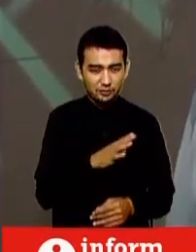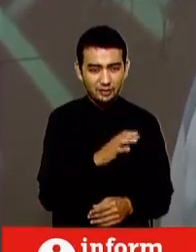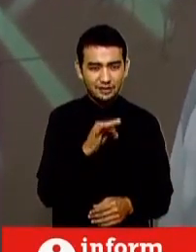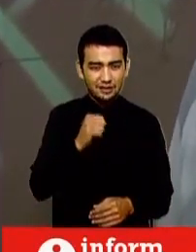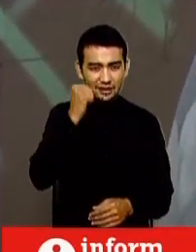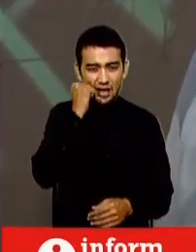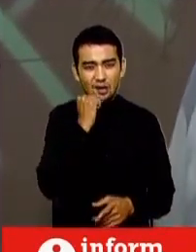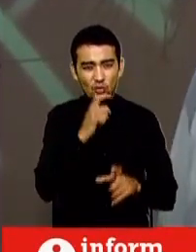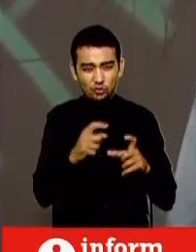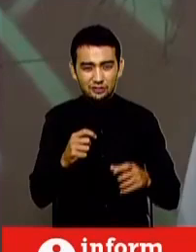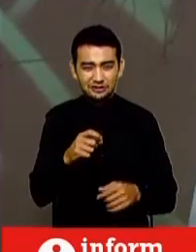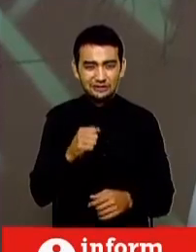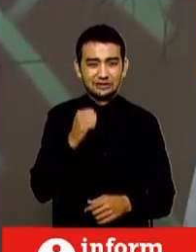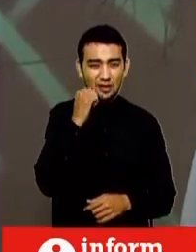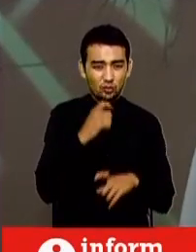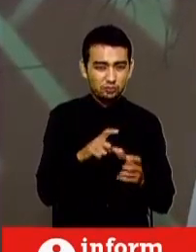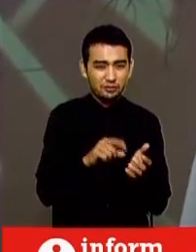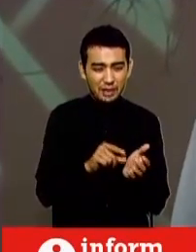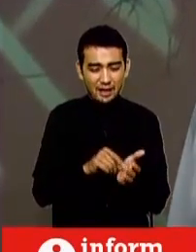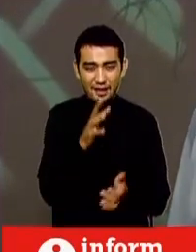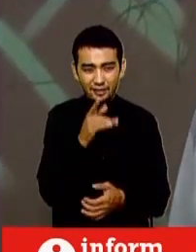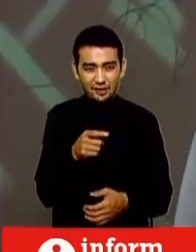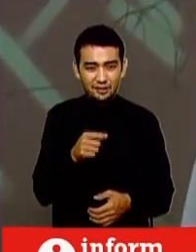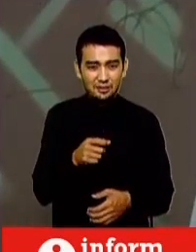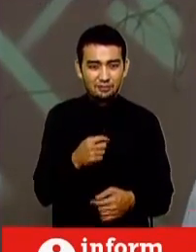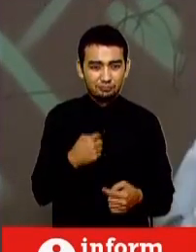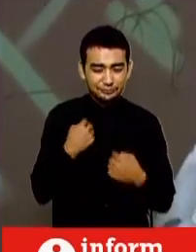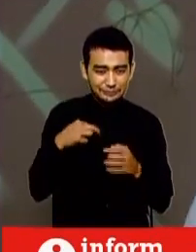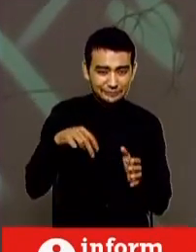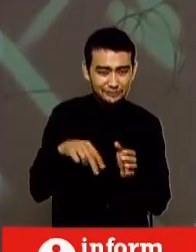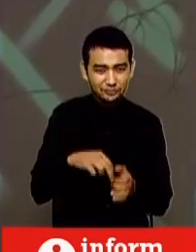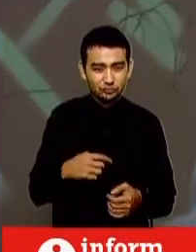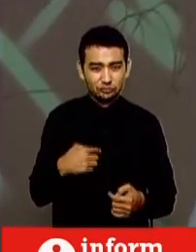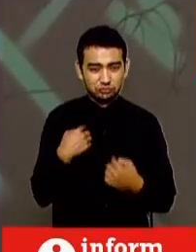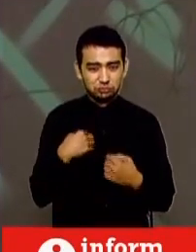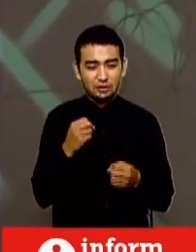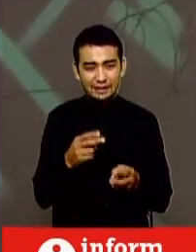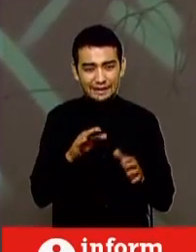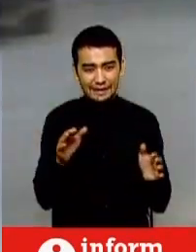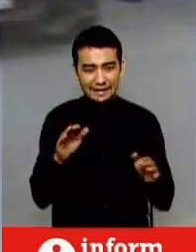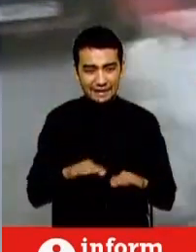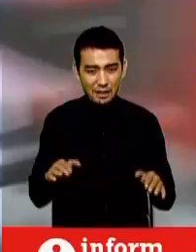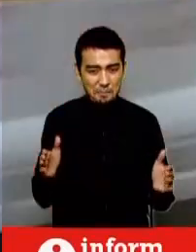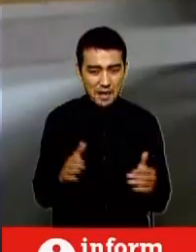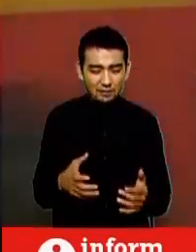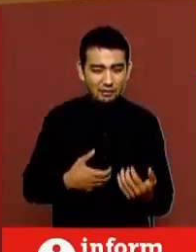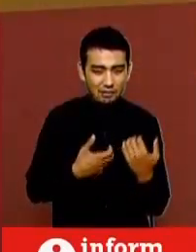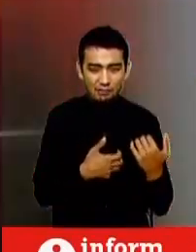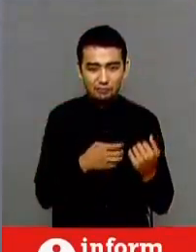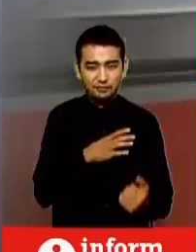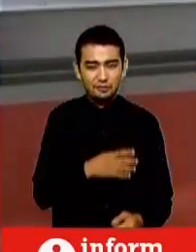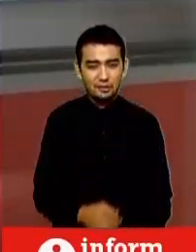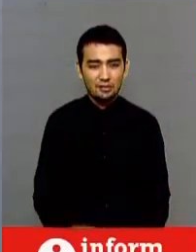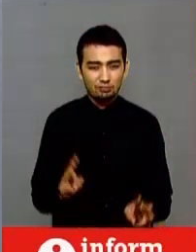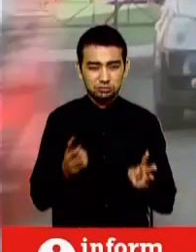стариков пожилых, которые еле ходят с палочками, и детей маленьких выносили на улицу. Пожары в высотных